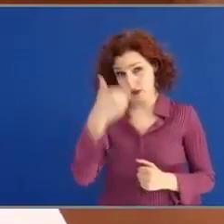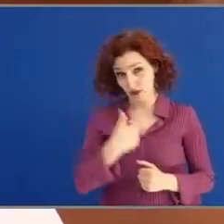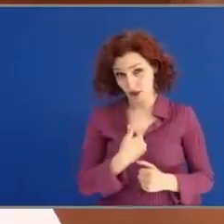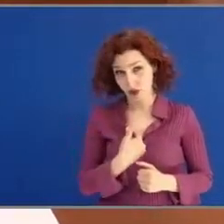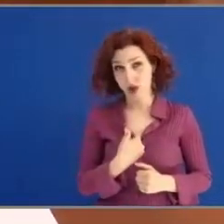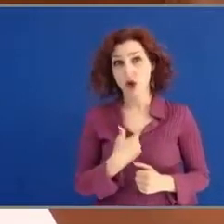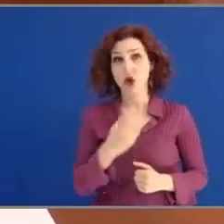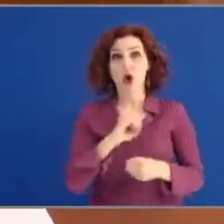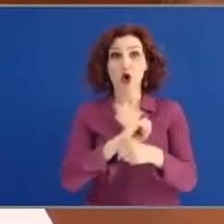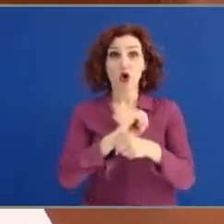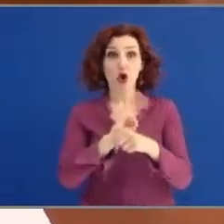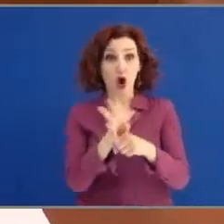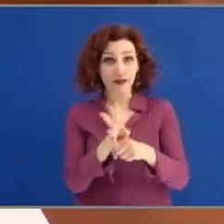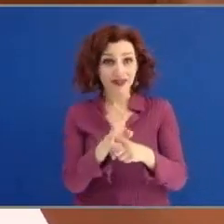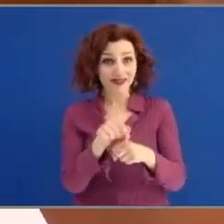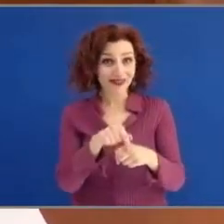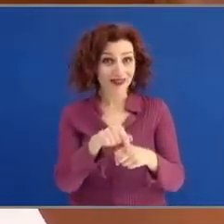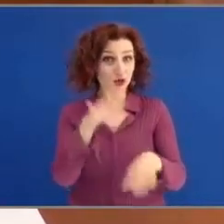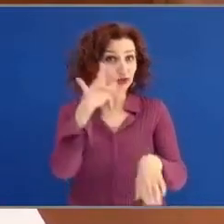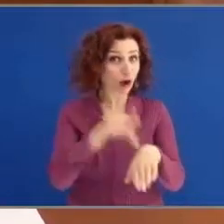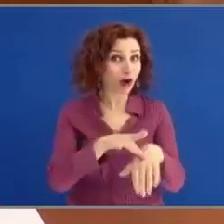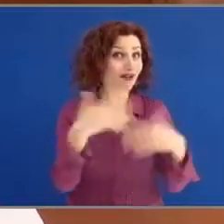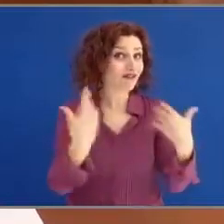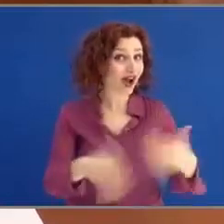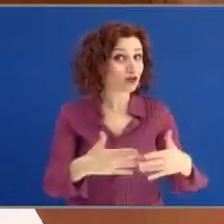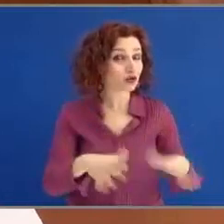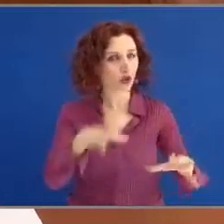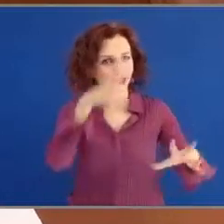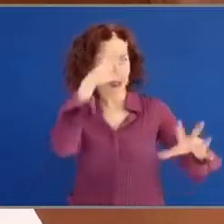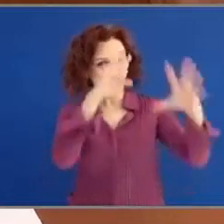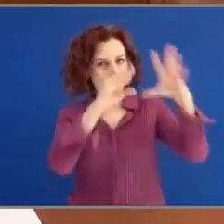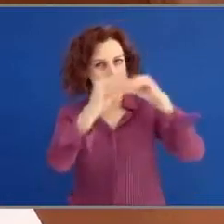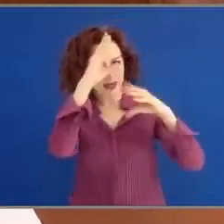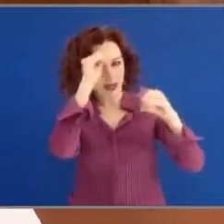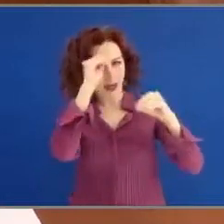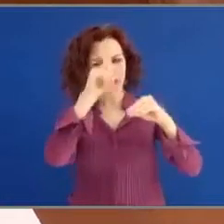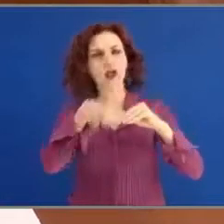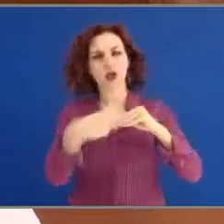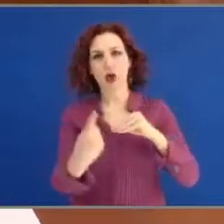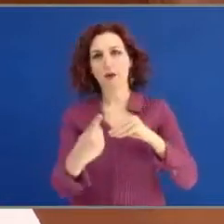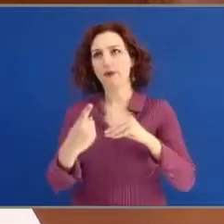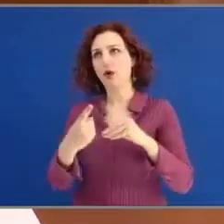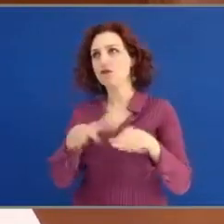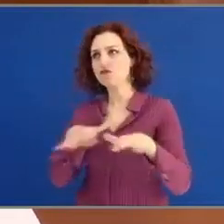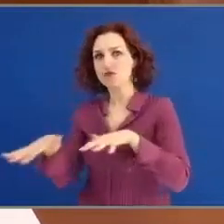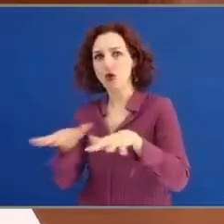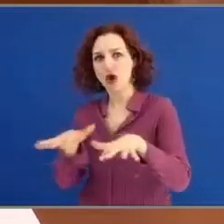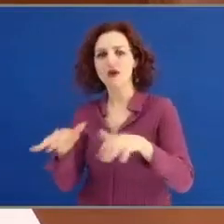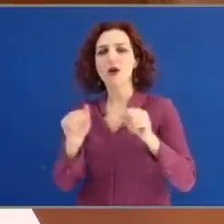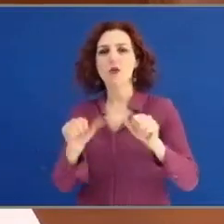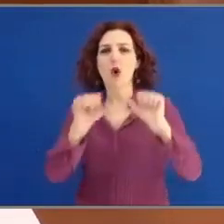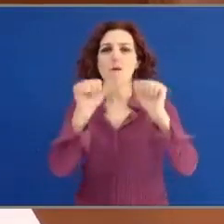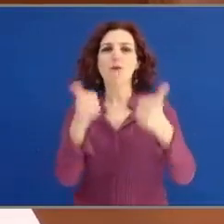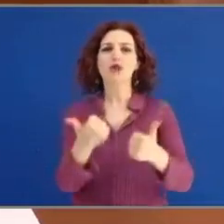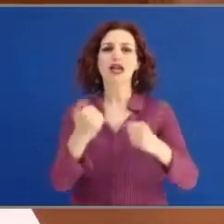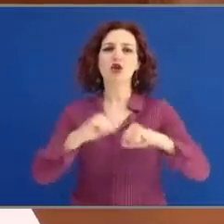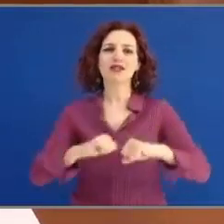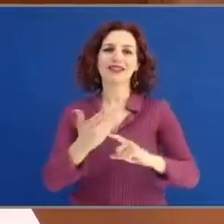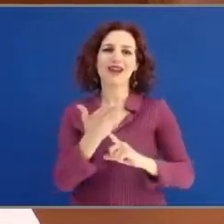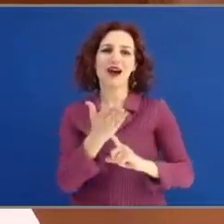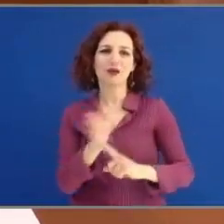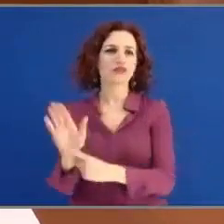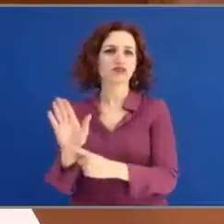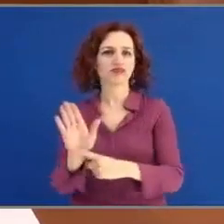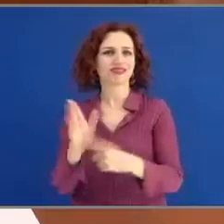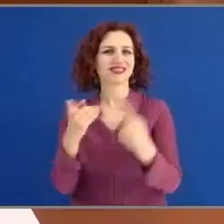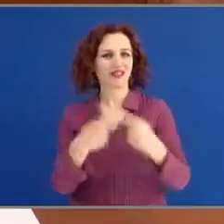del Covid vuol dire rilanciare un modello di sanità diverso, e la conferenza stampa di oggi, gli annunci fatti vanno in questo